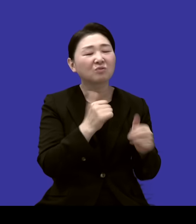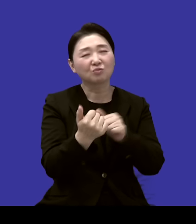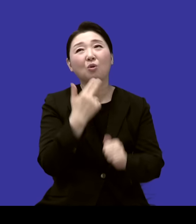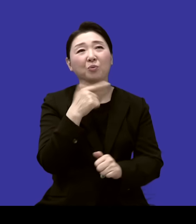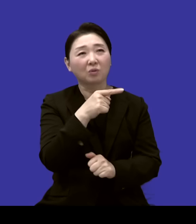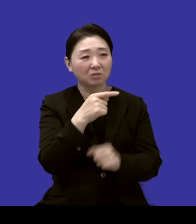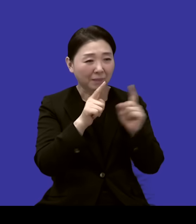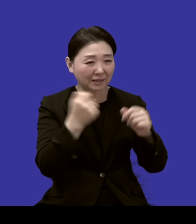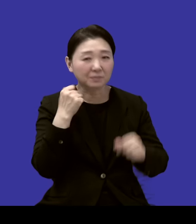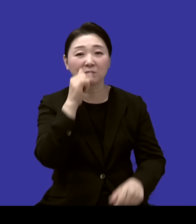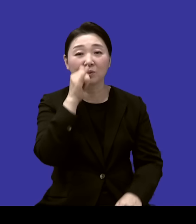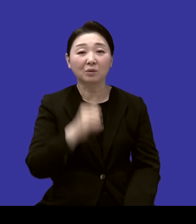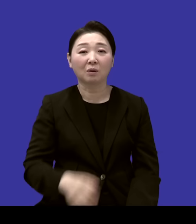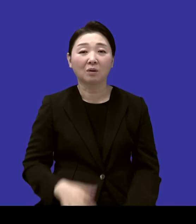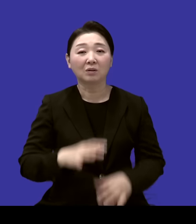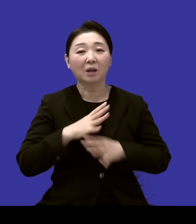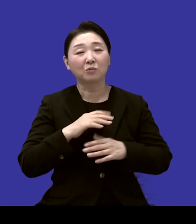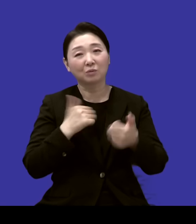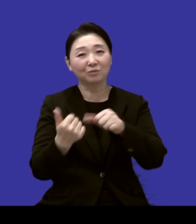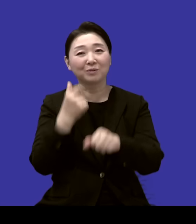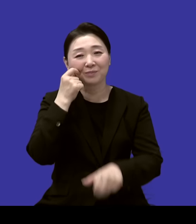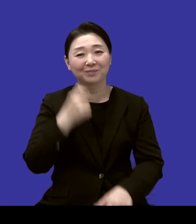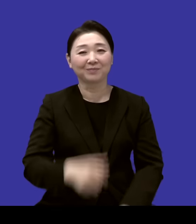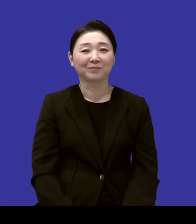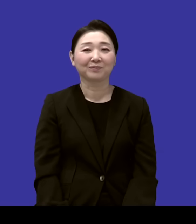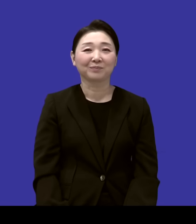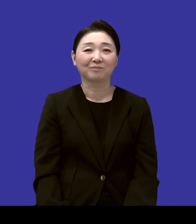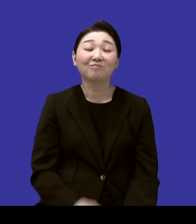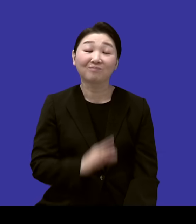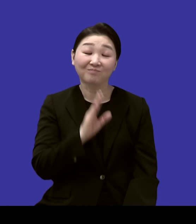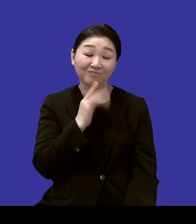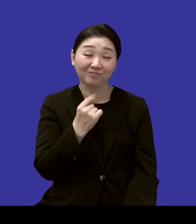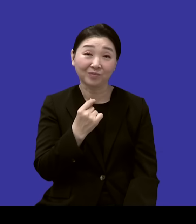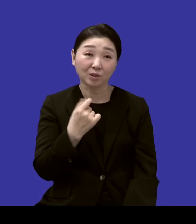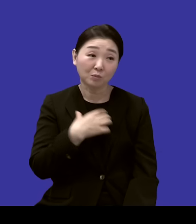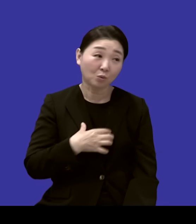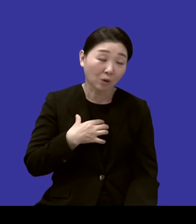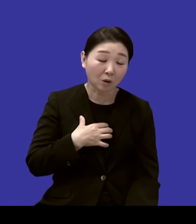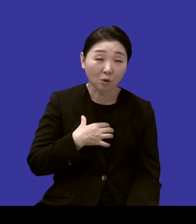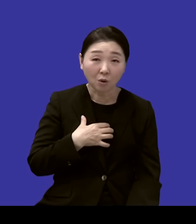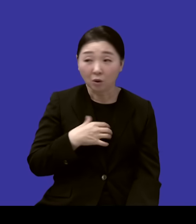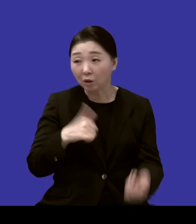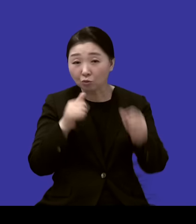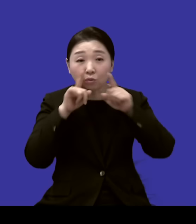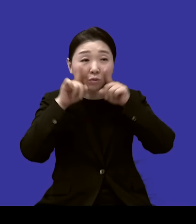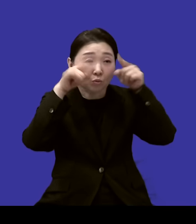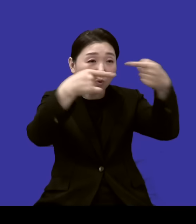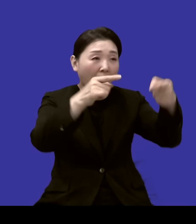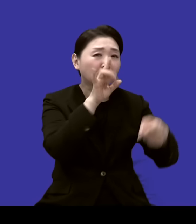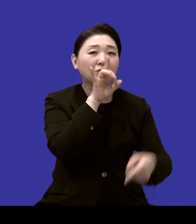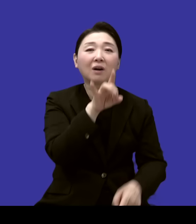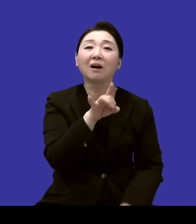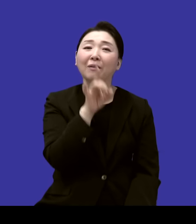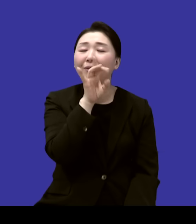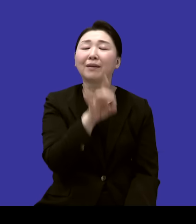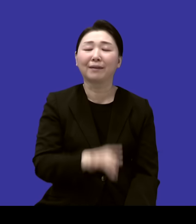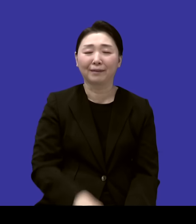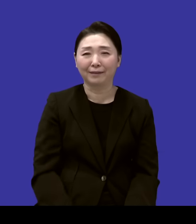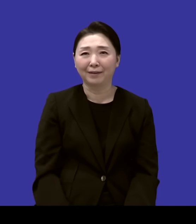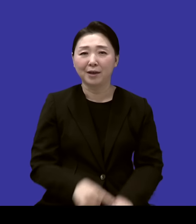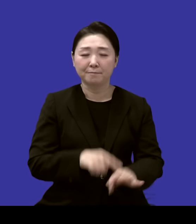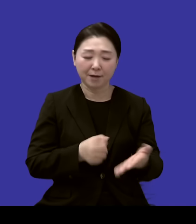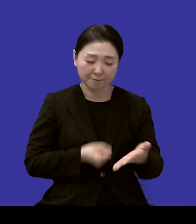있어요. 네, 맞아요. 정말요. 그래서 저도 무서워서 못 죽어요. 그러니까 저도 정말로. 네. 지금도 너무 괴로운데 죽어서까지 맞아요, 지옥 가면 안 맞아요. 되잖아요. 맞아요. 맞아요. 그래서